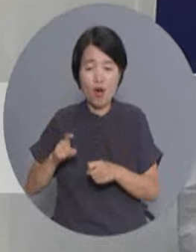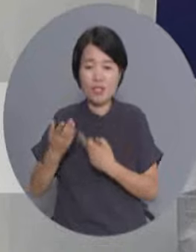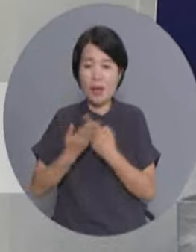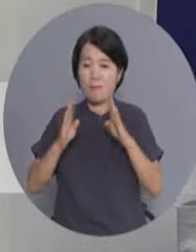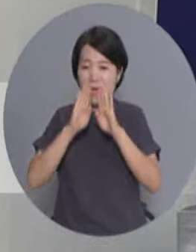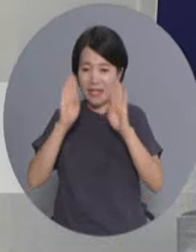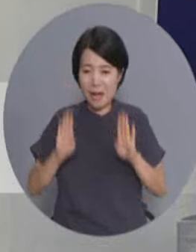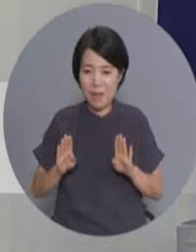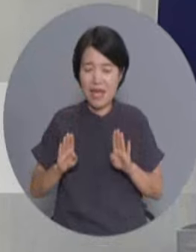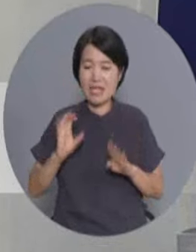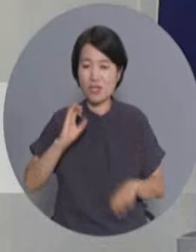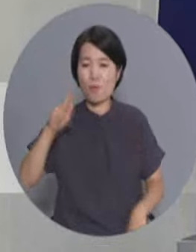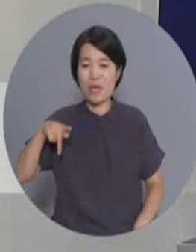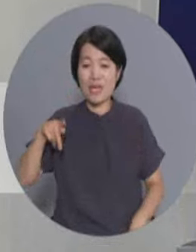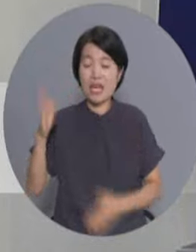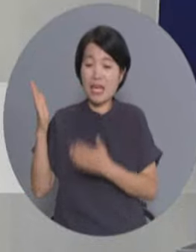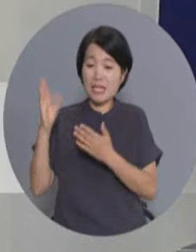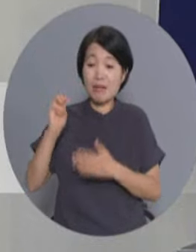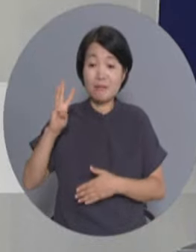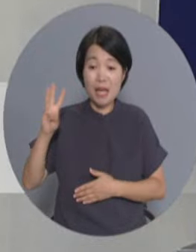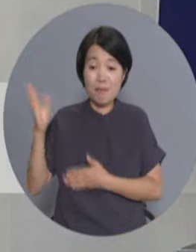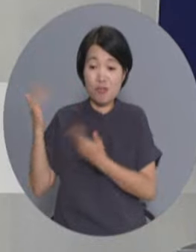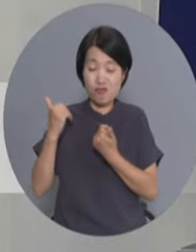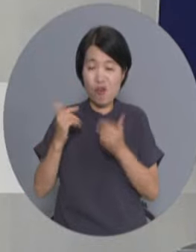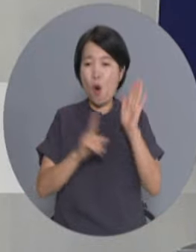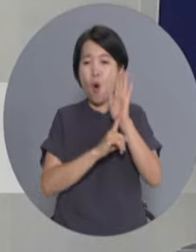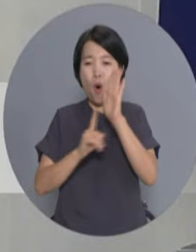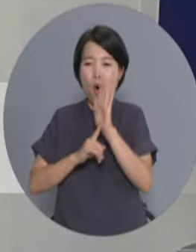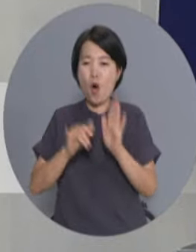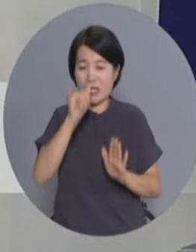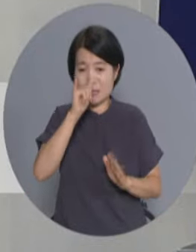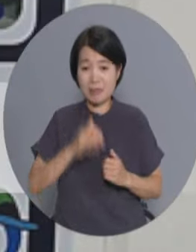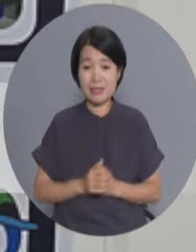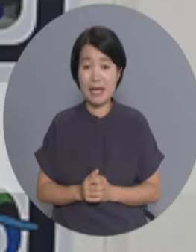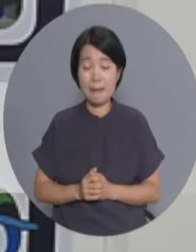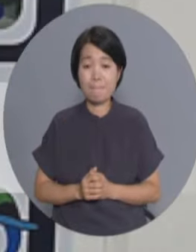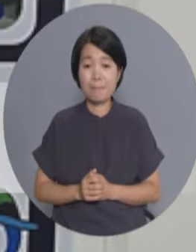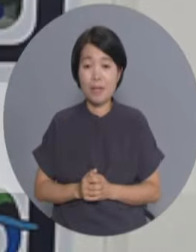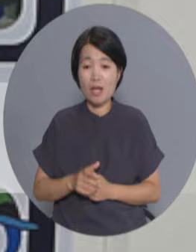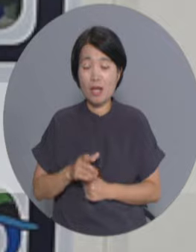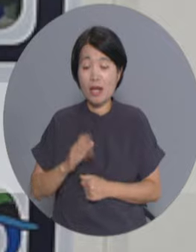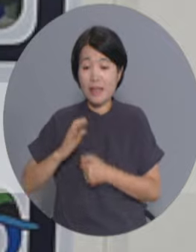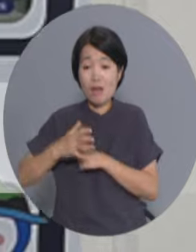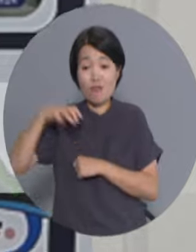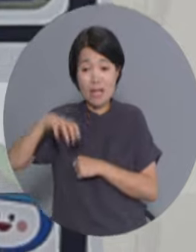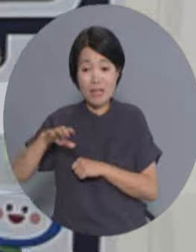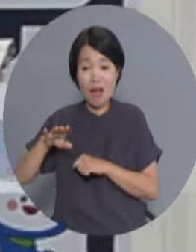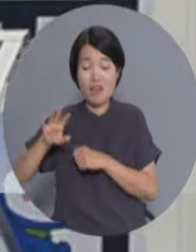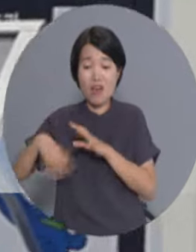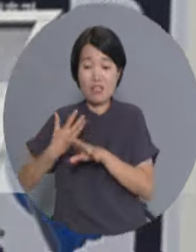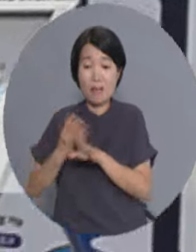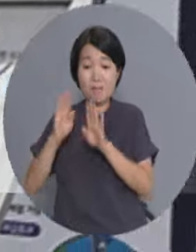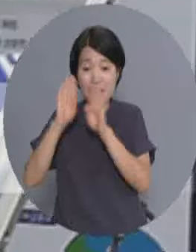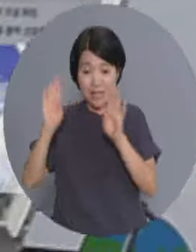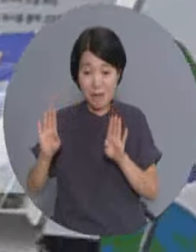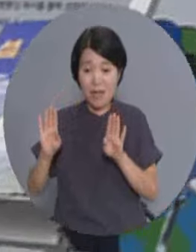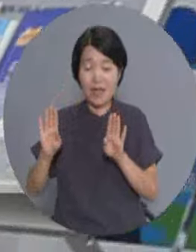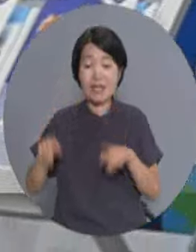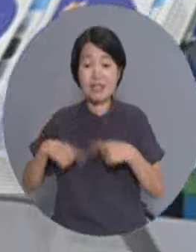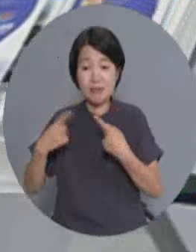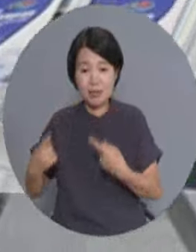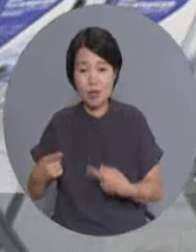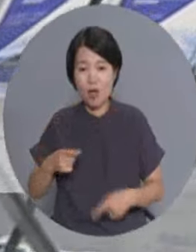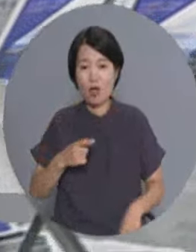유치를 적극 홍보했습니다. 여수시는 대구광역시 엑스코에서 열린 이번 혁신박람회에서